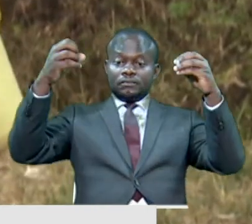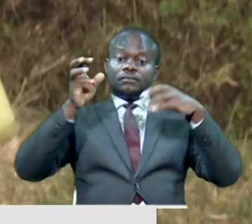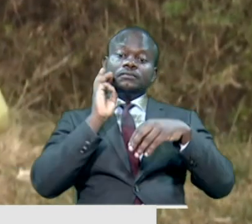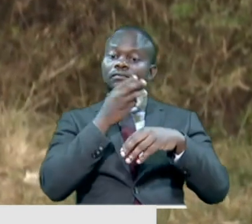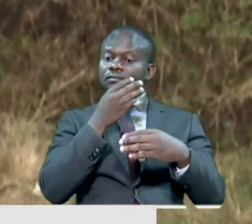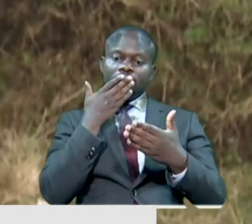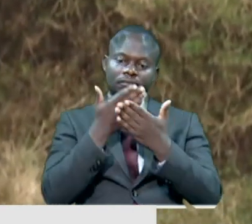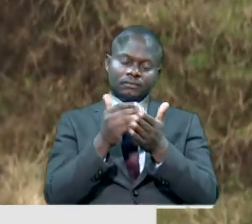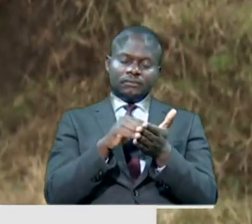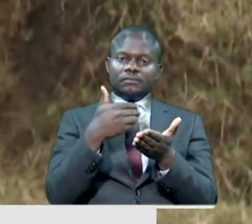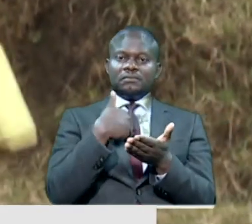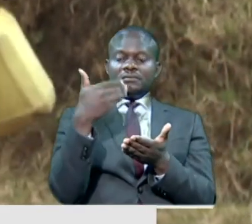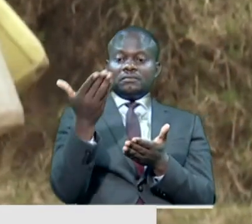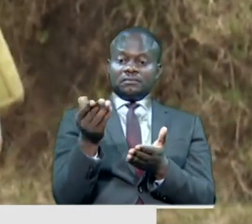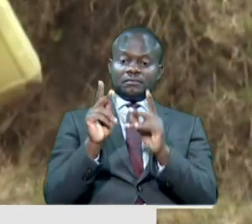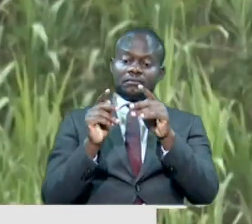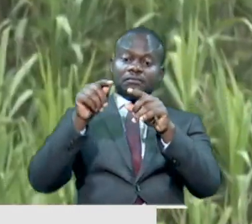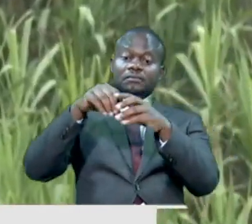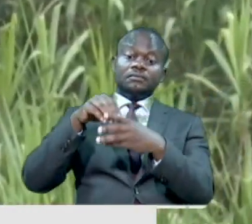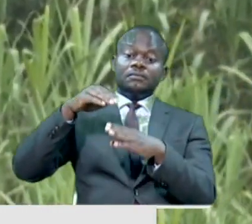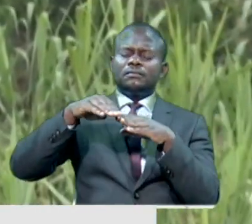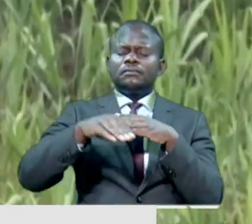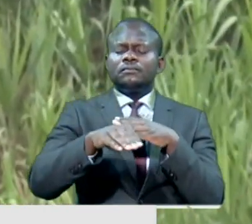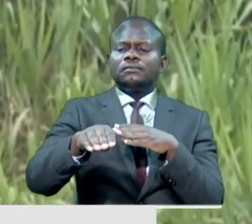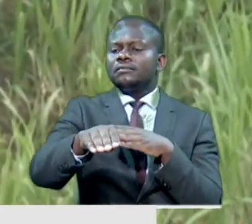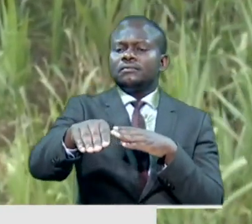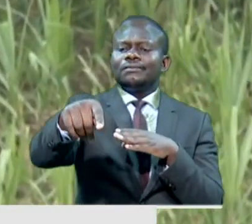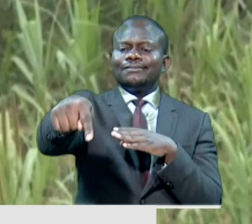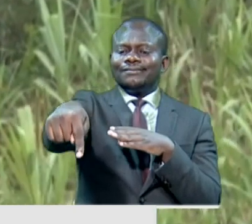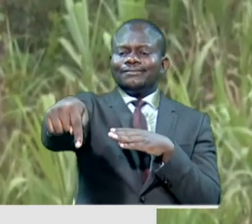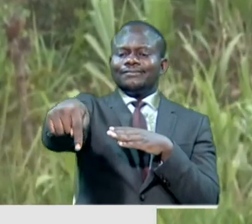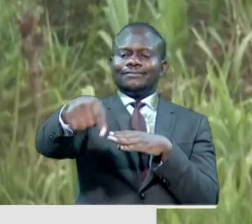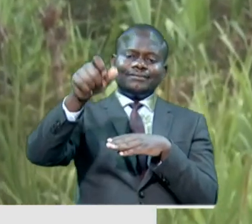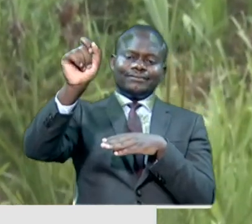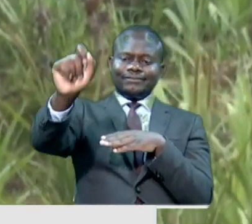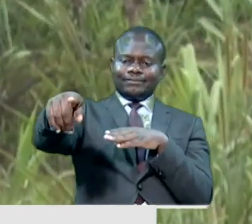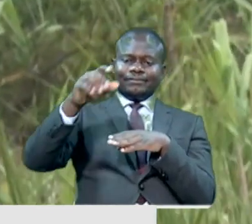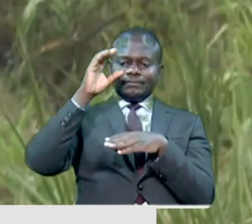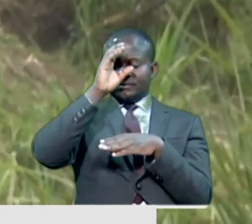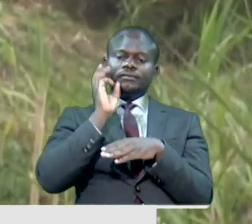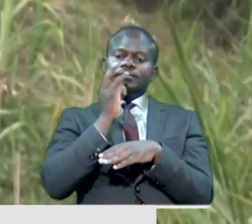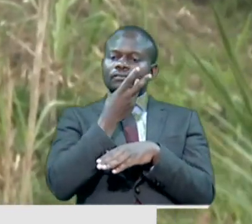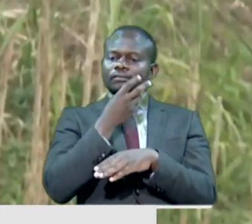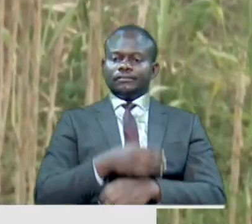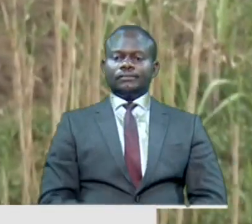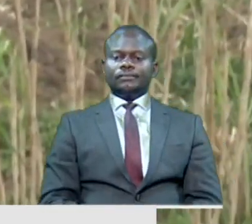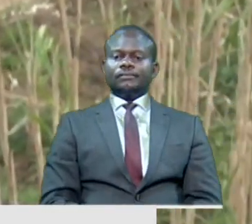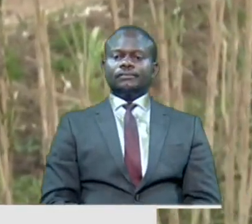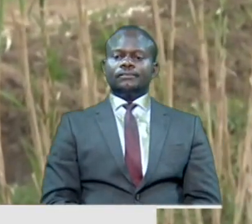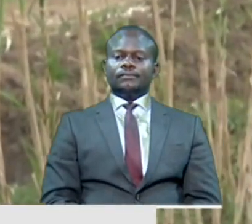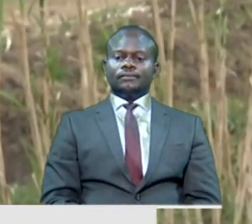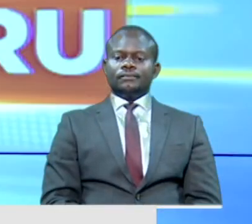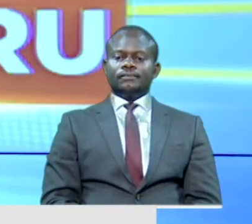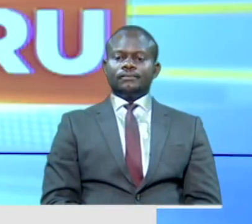mazi meza kandi dufite abadutuye bavoma ibinamba nabyo babona nyuma y'urugendo rurerure umurirwa media mu karere ka Rubavu